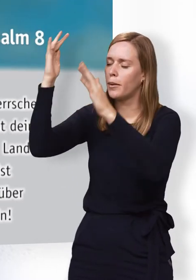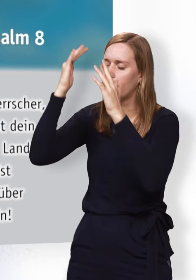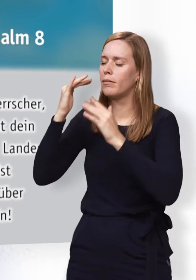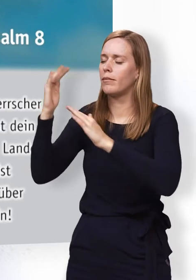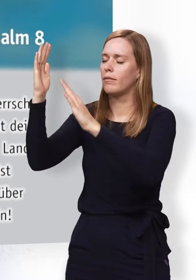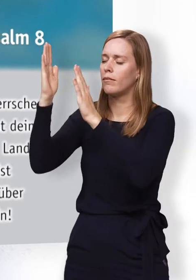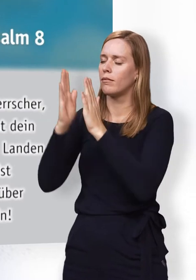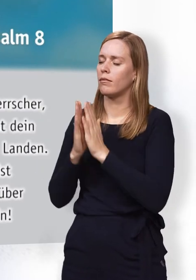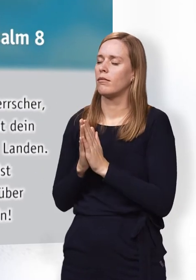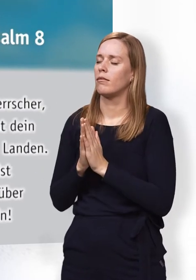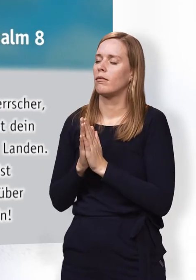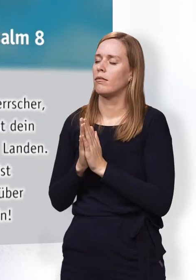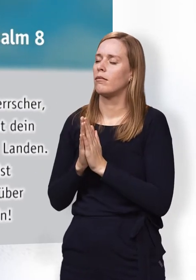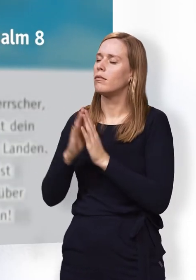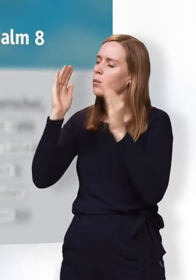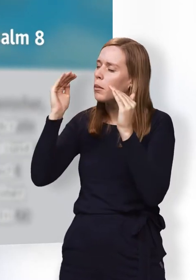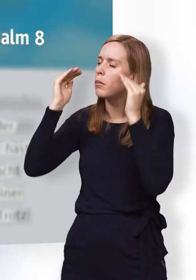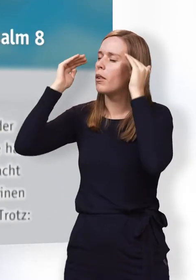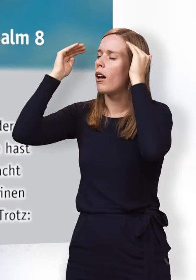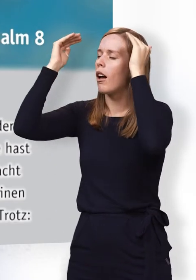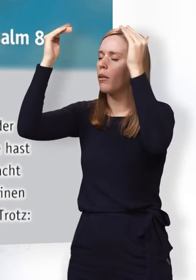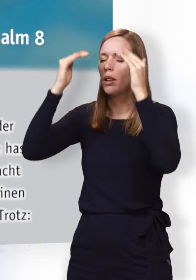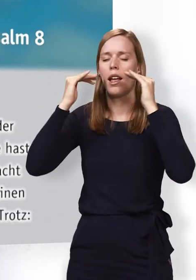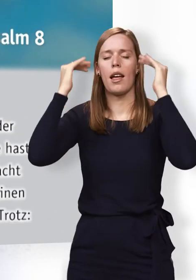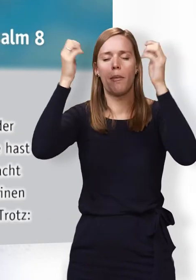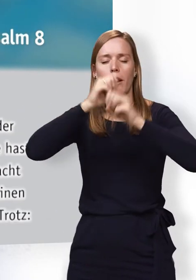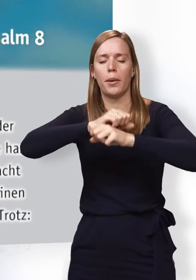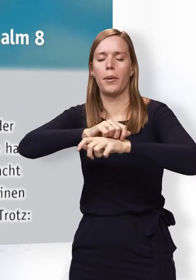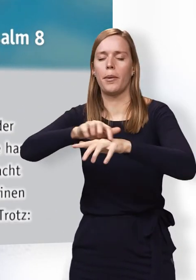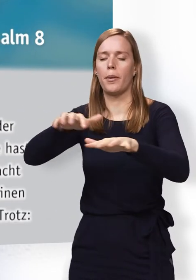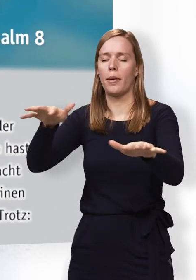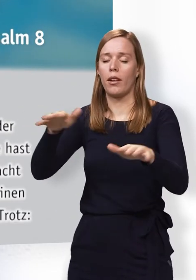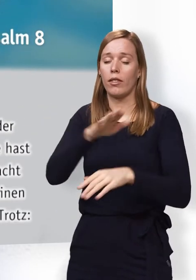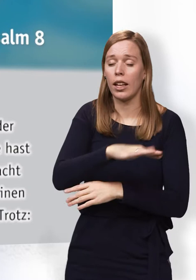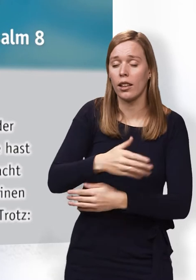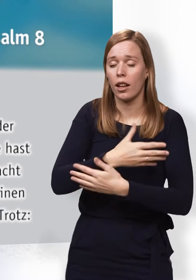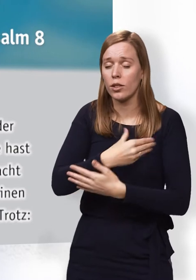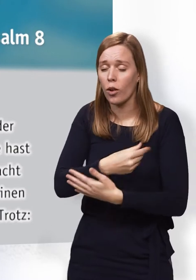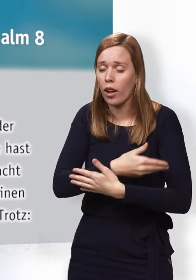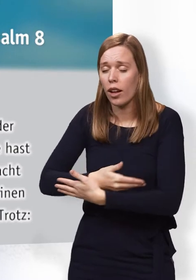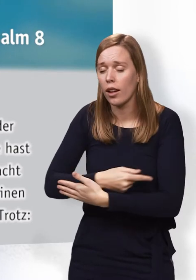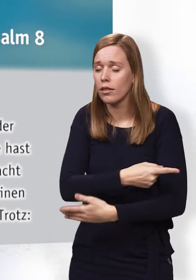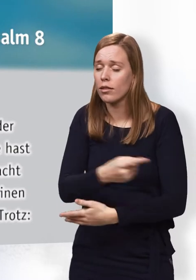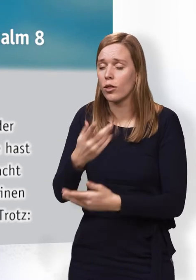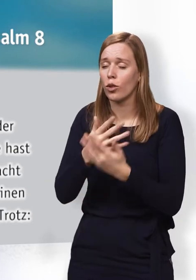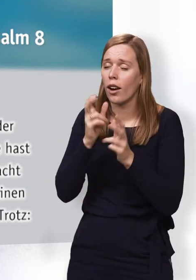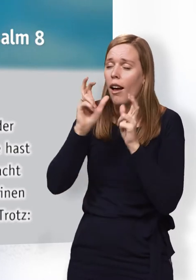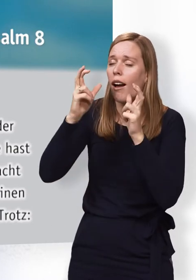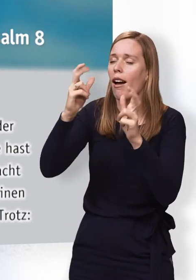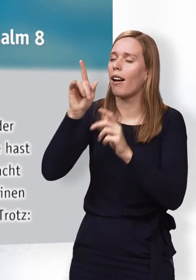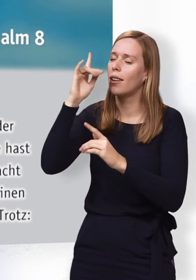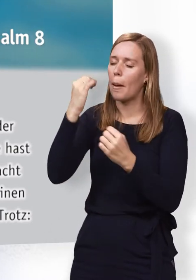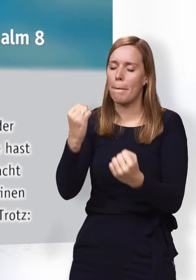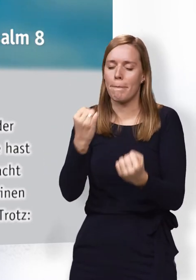Ausgebreitet ist deine Hoheit über die Himmel hin. Aus dem Mund der Kinder und Säuglinge hast du dir eine